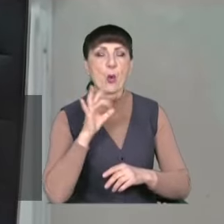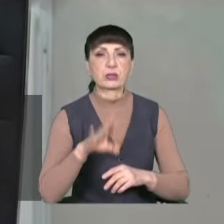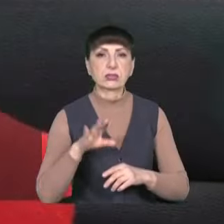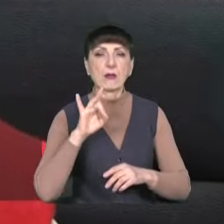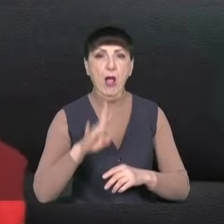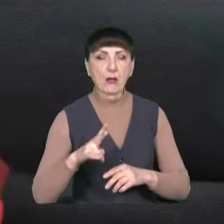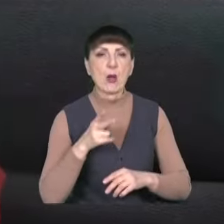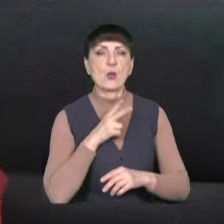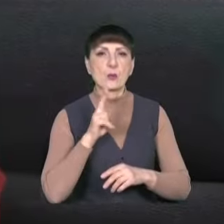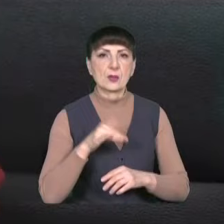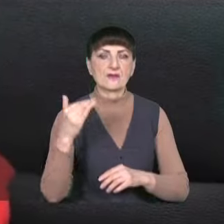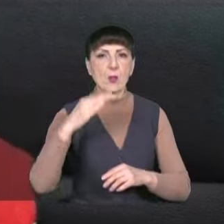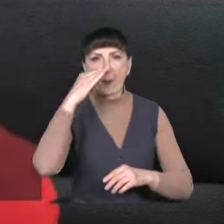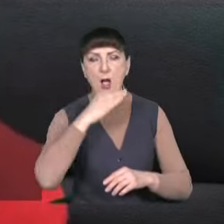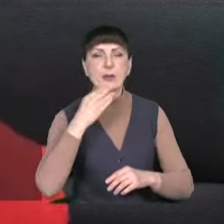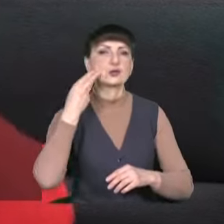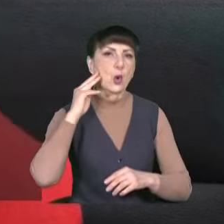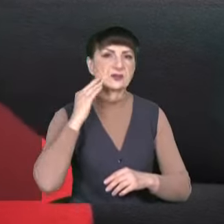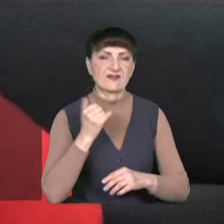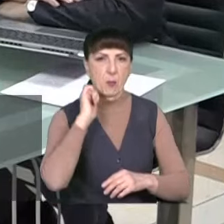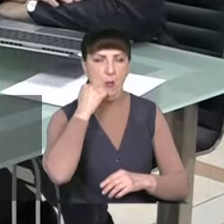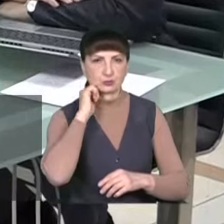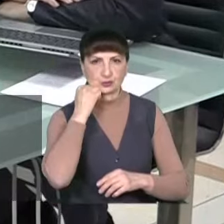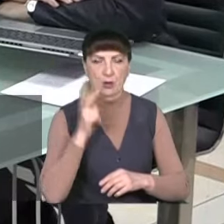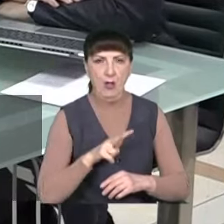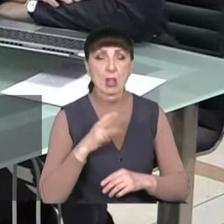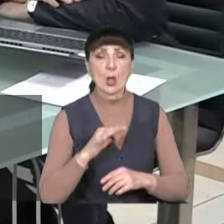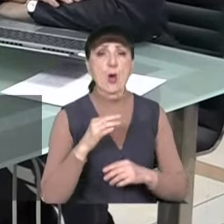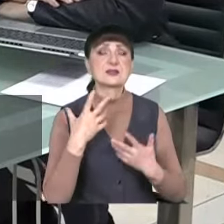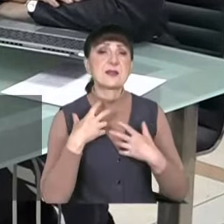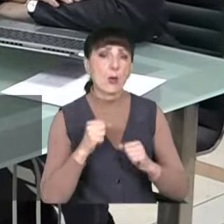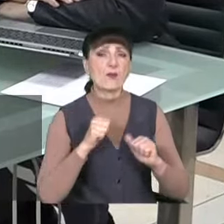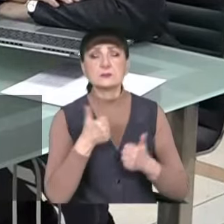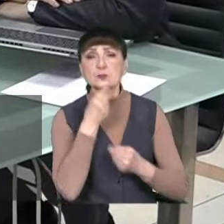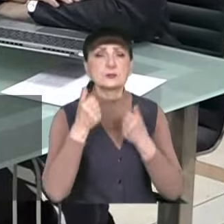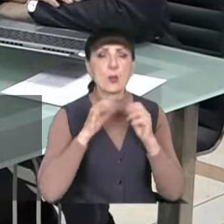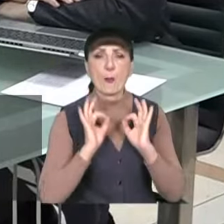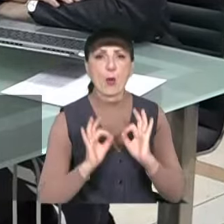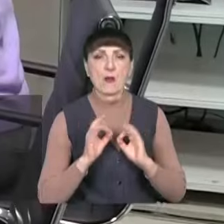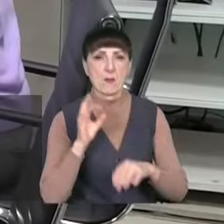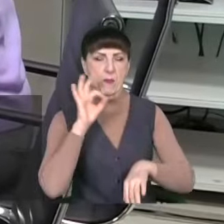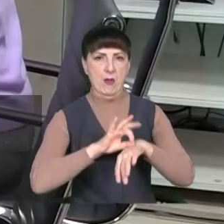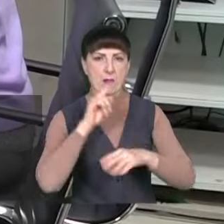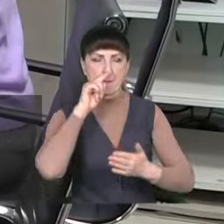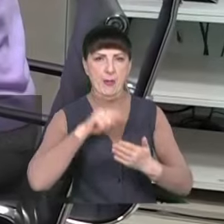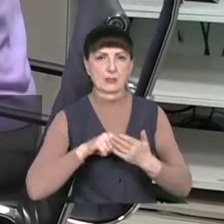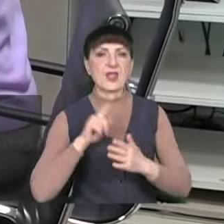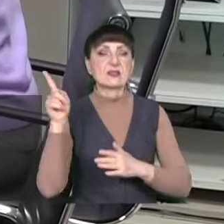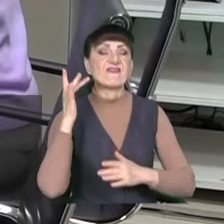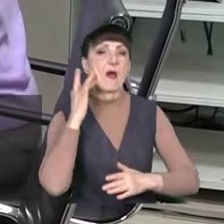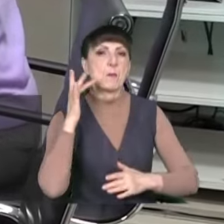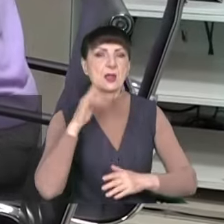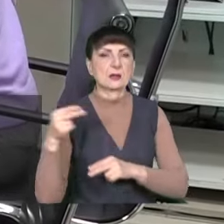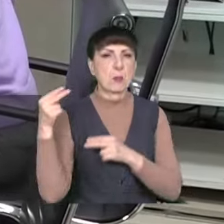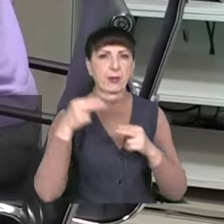онкологической болезни скончались отец, тетя и две бабушки. Но, несмотря на здоровый образ жизни, болезнь настигла ее. Будучи в Америке, она